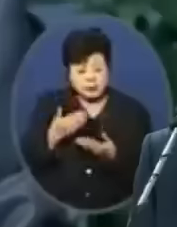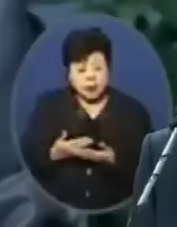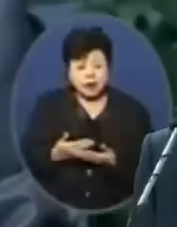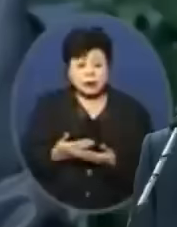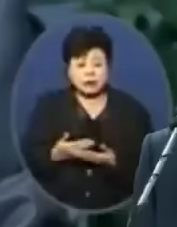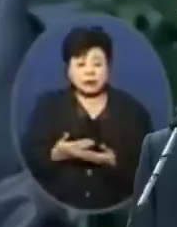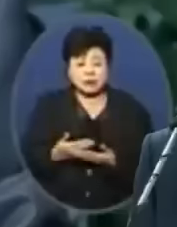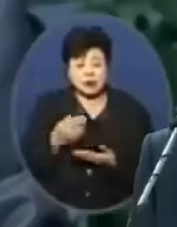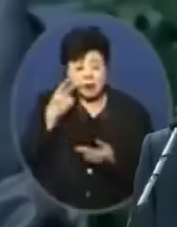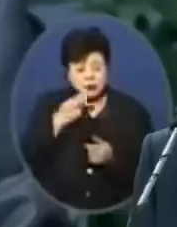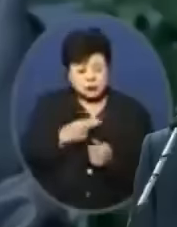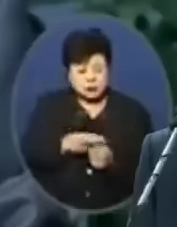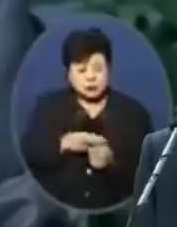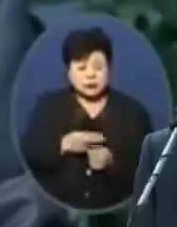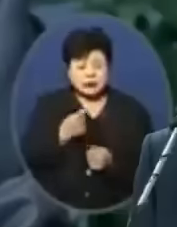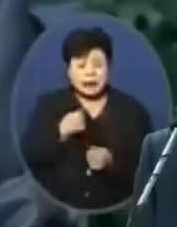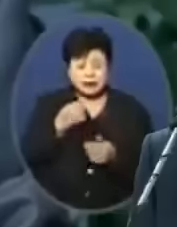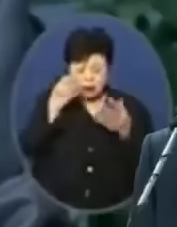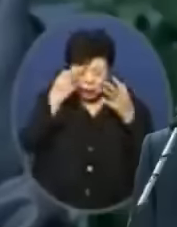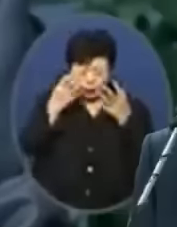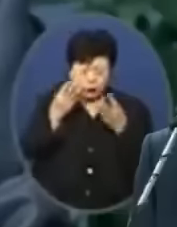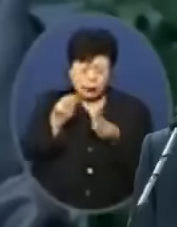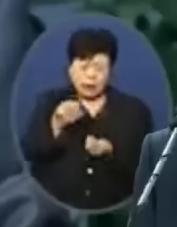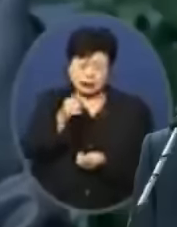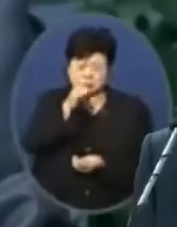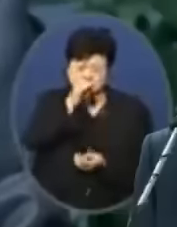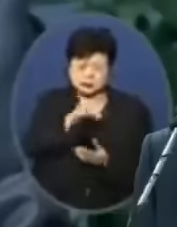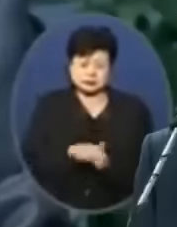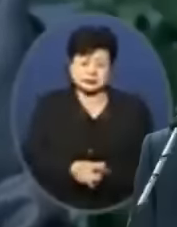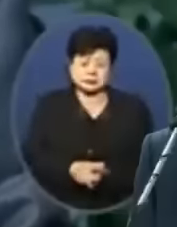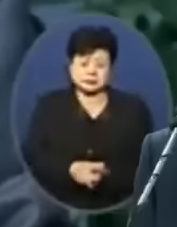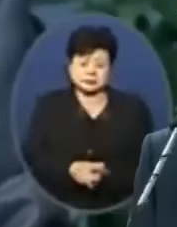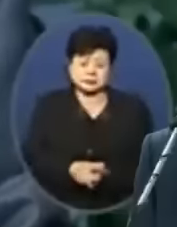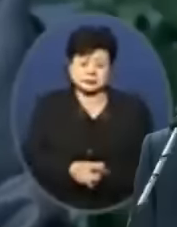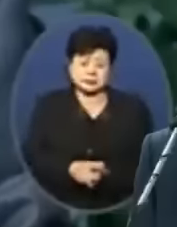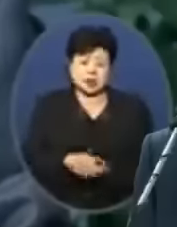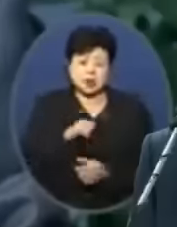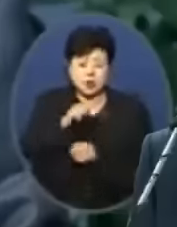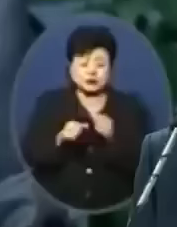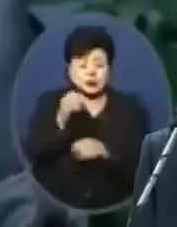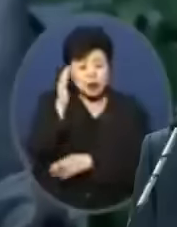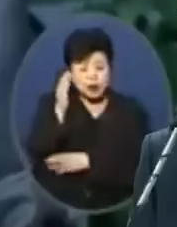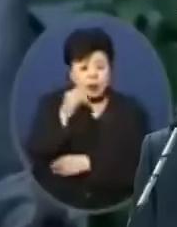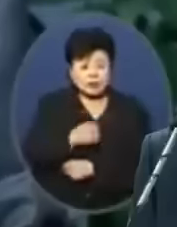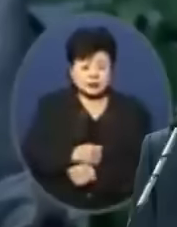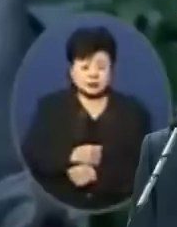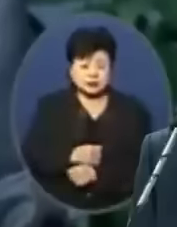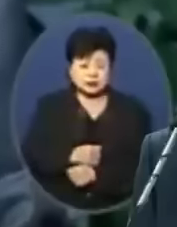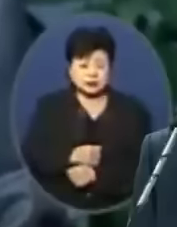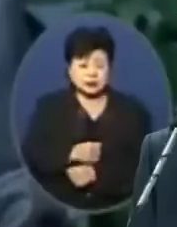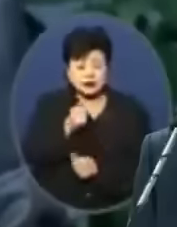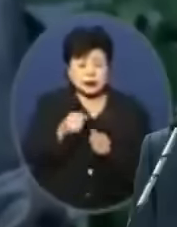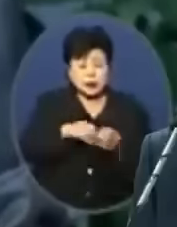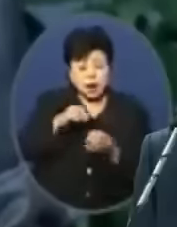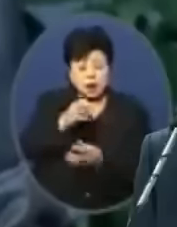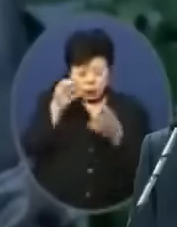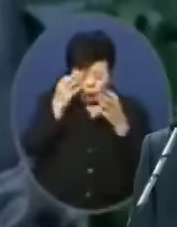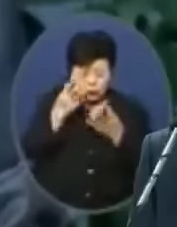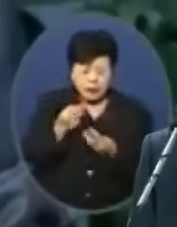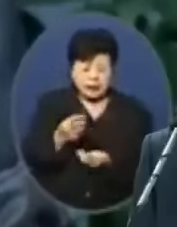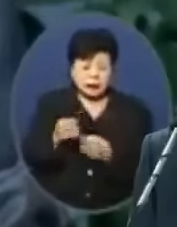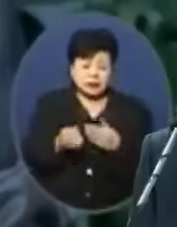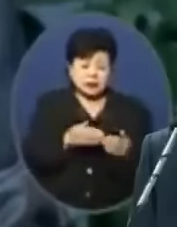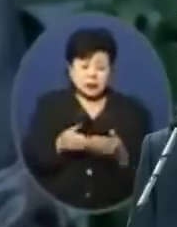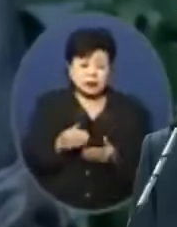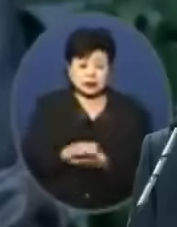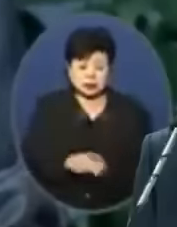나갔을지라도 바울이 당한 고통은 말로 다할 수가 없어요. 저는 50년 동안 목회하면서 시험과 환난과 고통을 많이